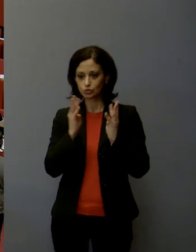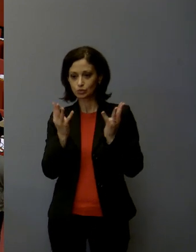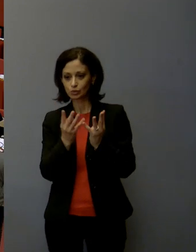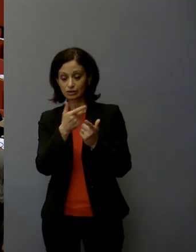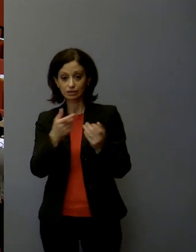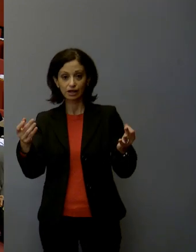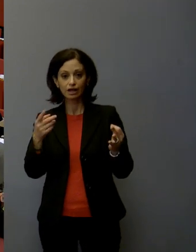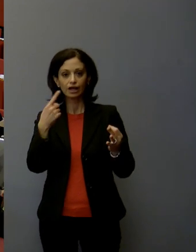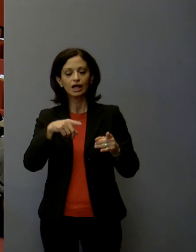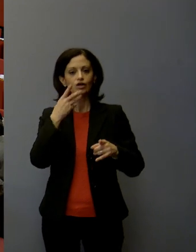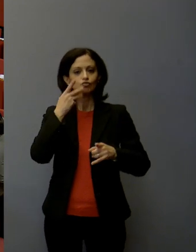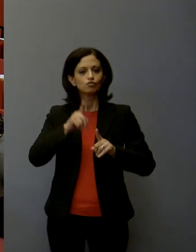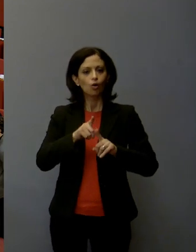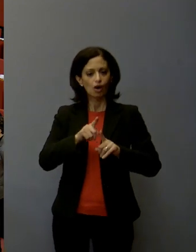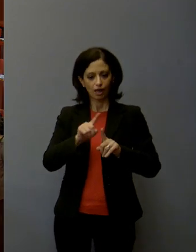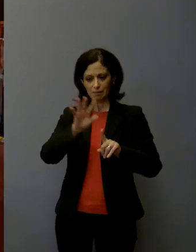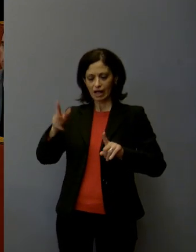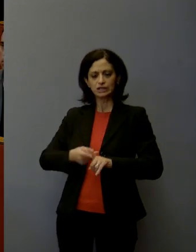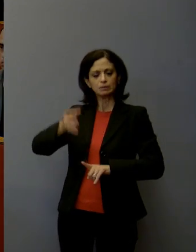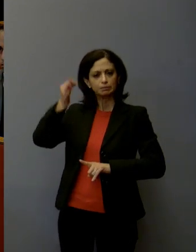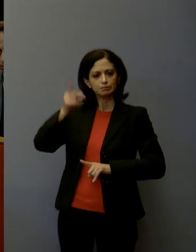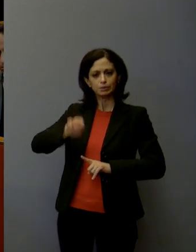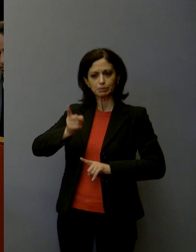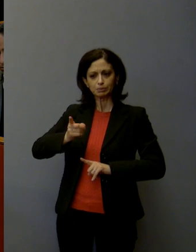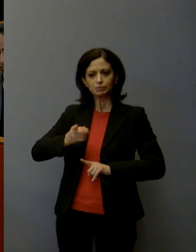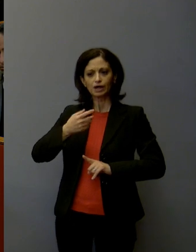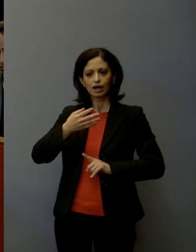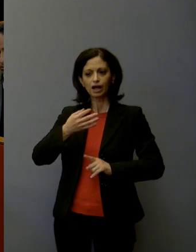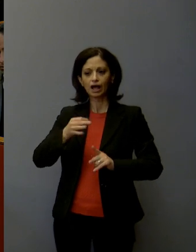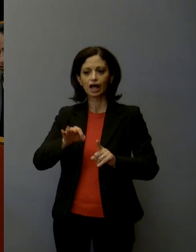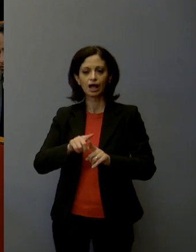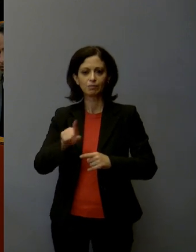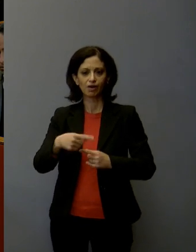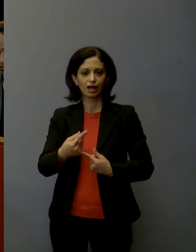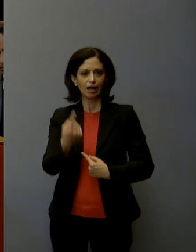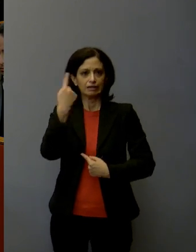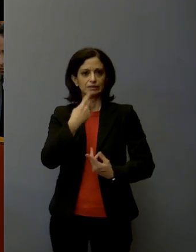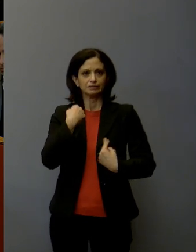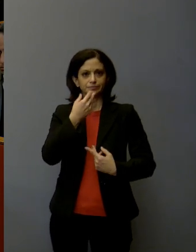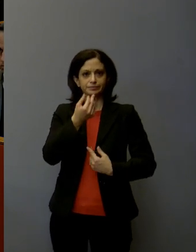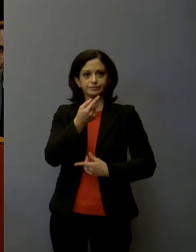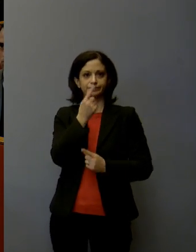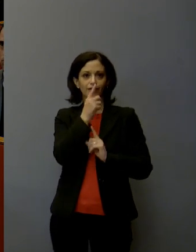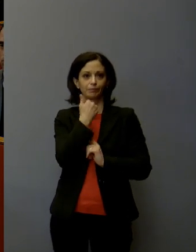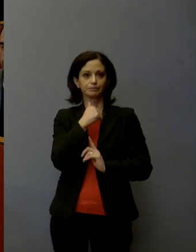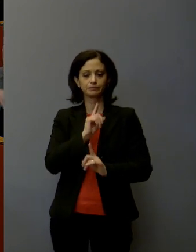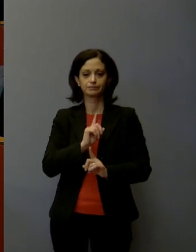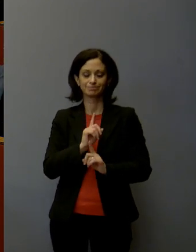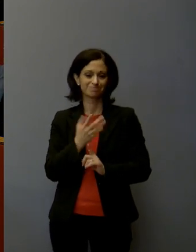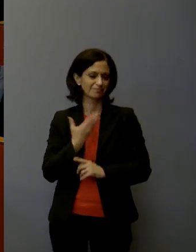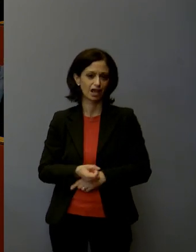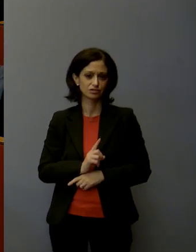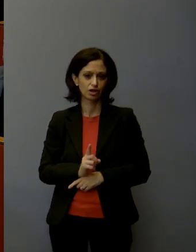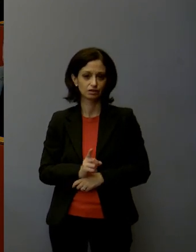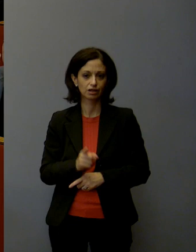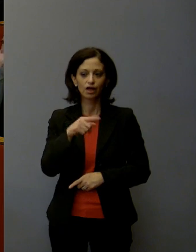cerca di essere perentorie nei confronti degli altri e ordinatorne i propri confronti a me non va giù nel senso io voglio sentire dalla segreteria generale